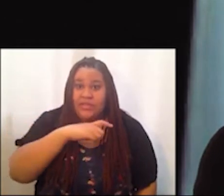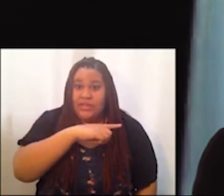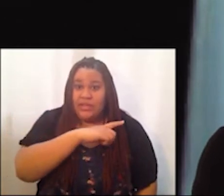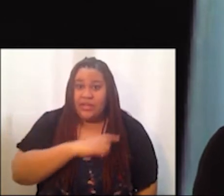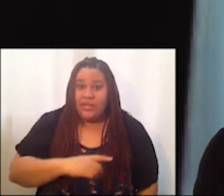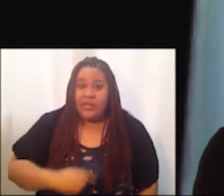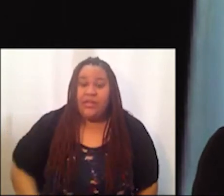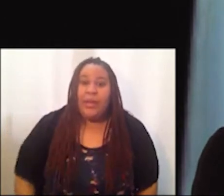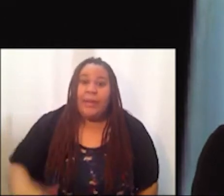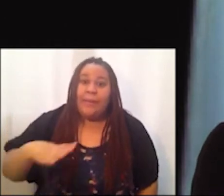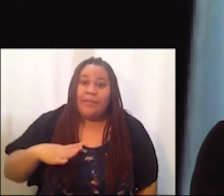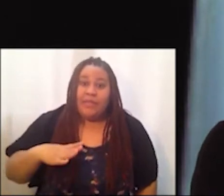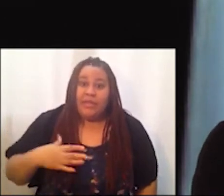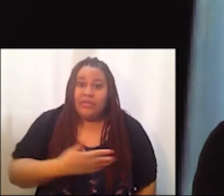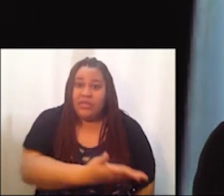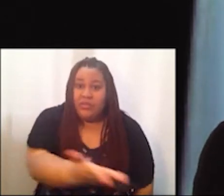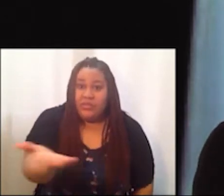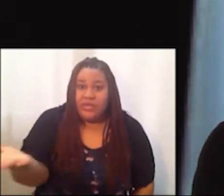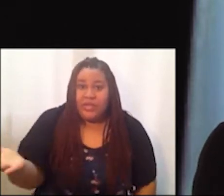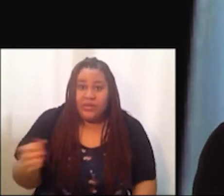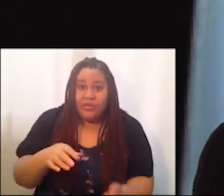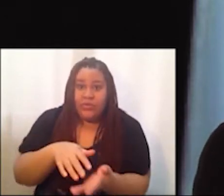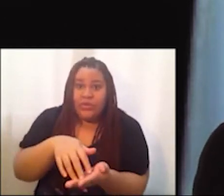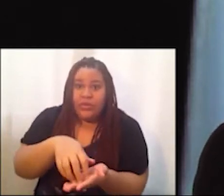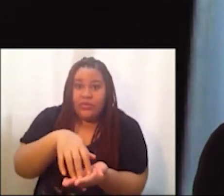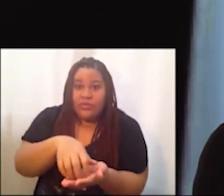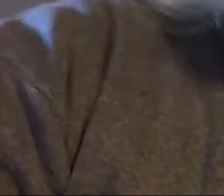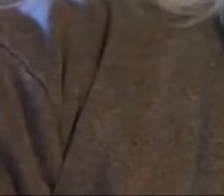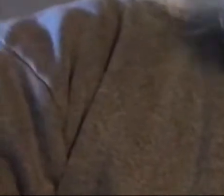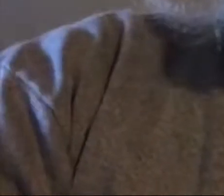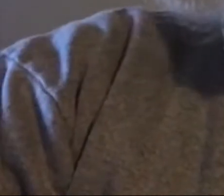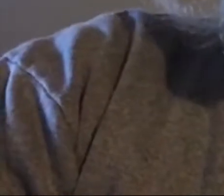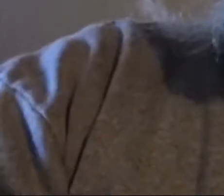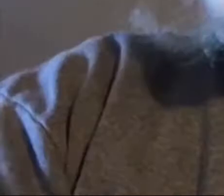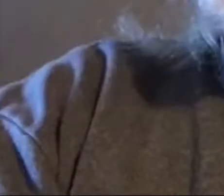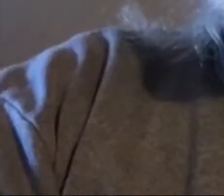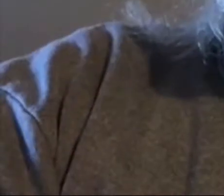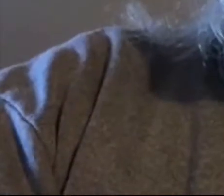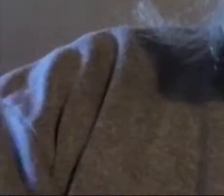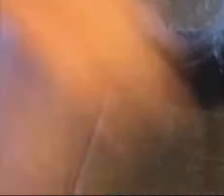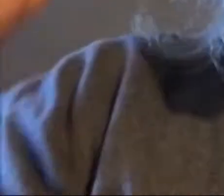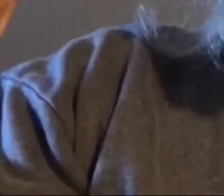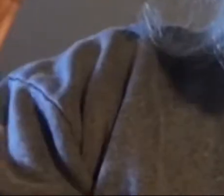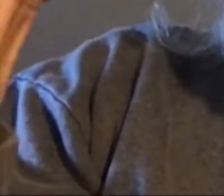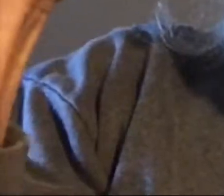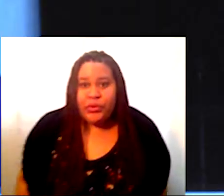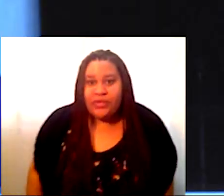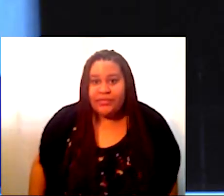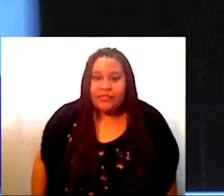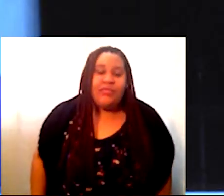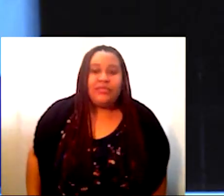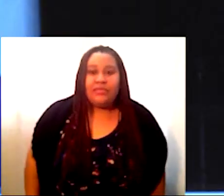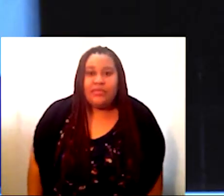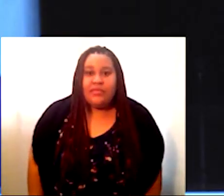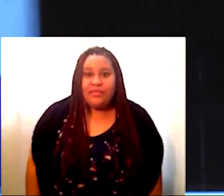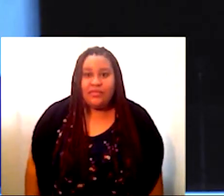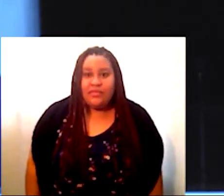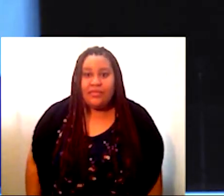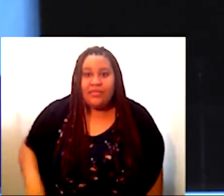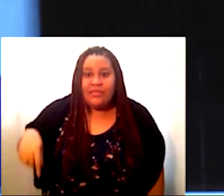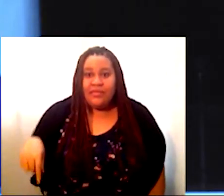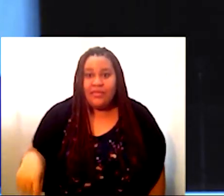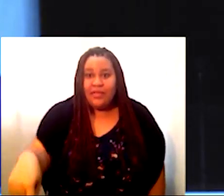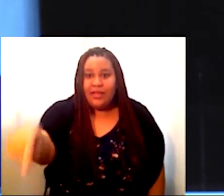Jean-Pierre Ferland, là. Envoie à la maison. Monsieur le Premier ministre, Thibault Lapierre, du journal Le Revoir.